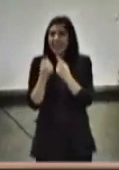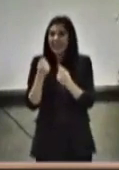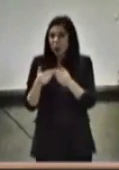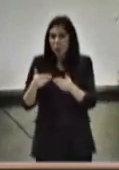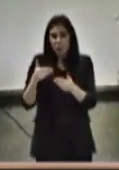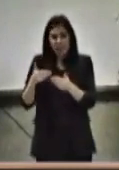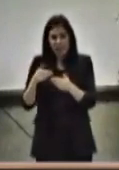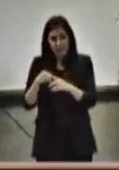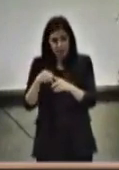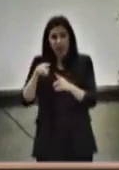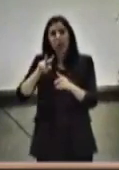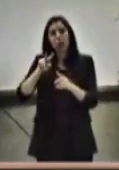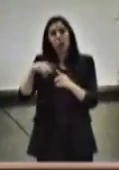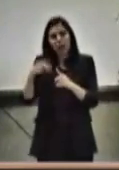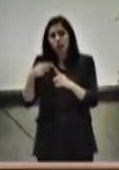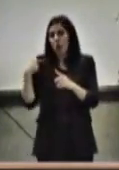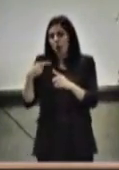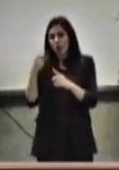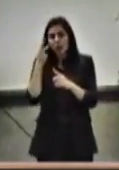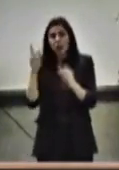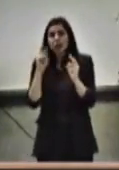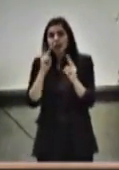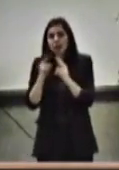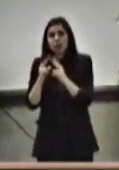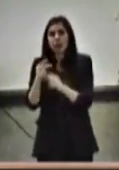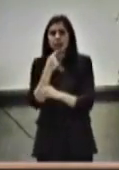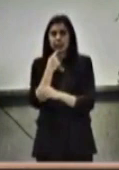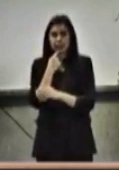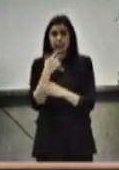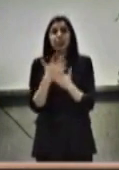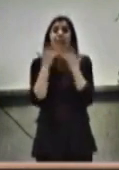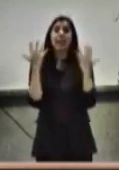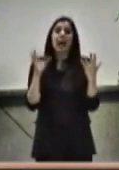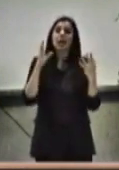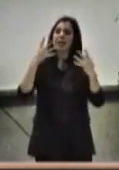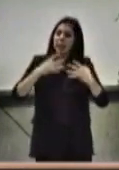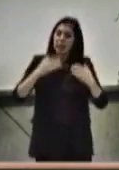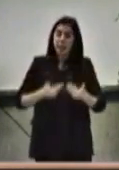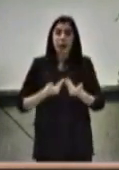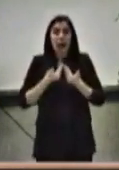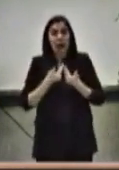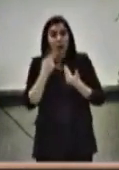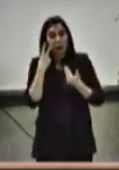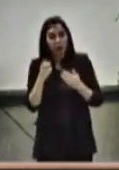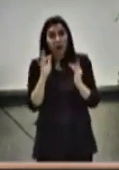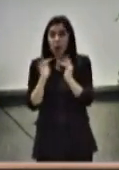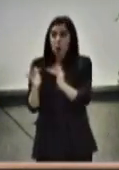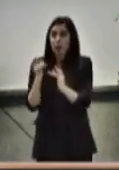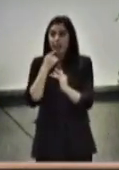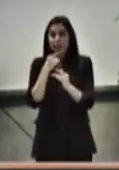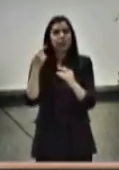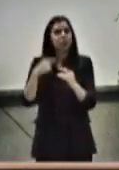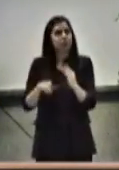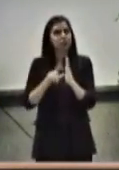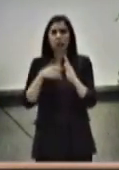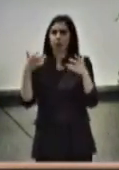l'elemento chiave che vengono fatti. Ora, è chiaro che avendo un sistema che ti aiuta a farlo, questo ti riduce i tempi, ma